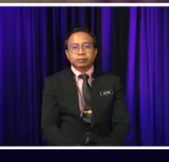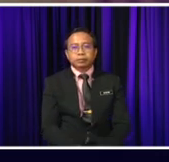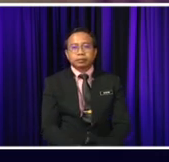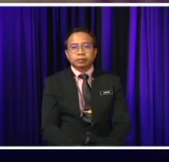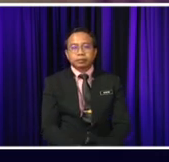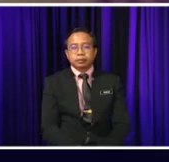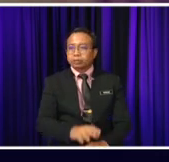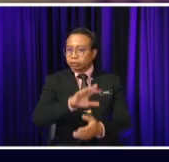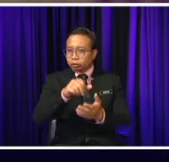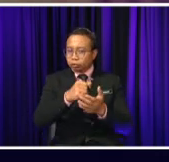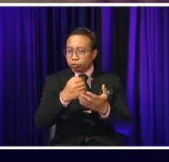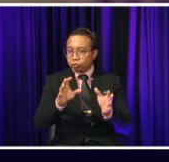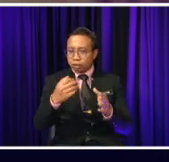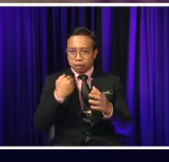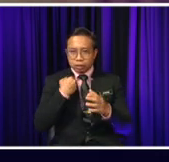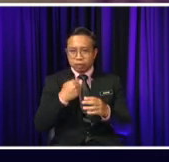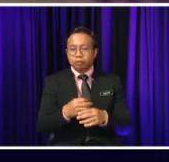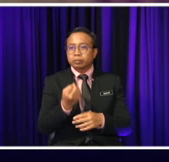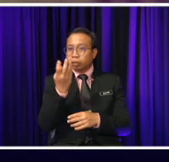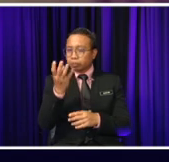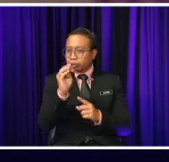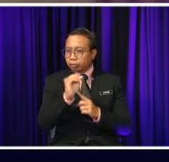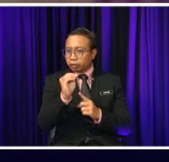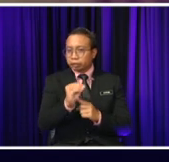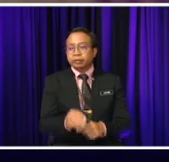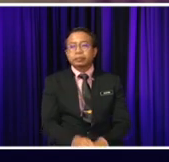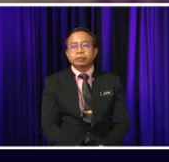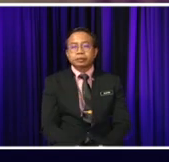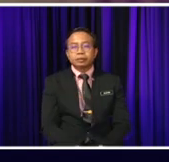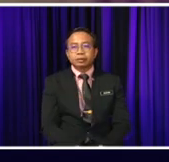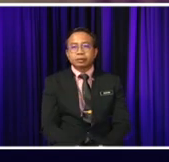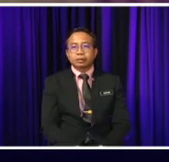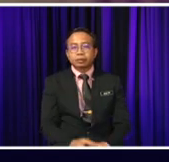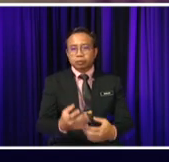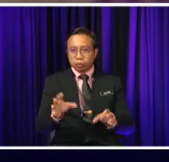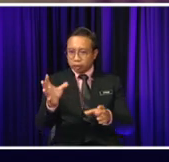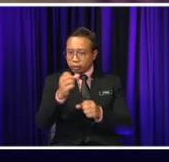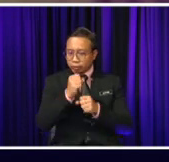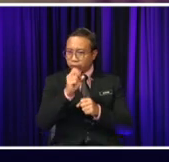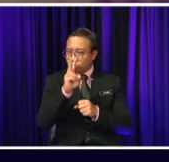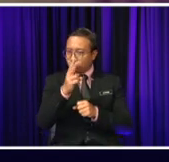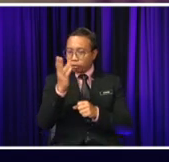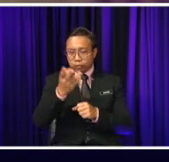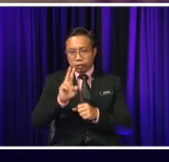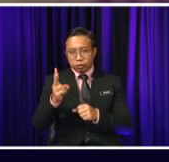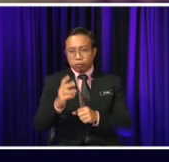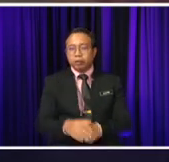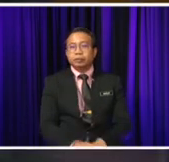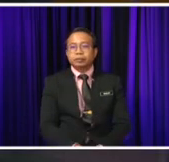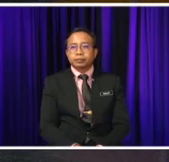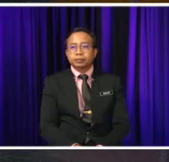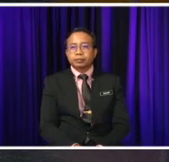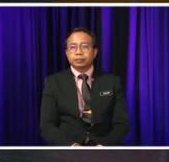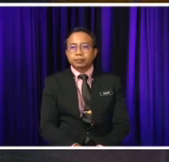kita di 12 maka kita nanti Lukman hari ini kami dapat 28-12 Masya Allah